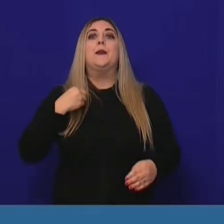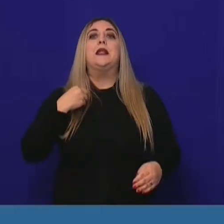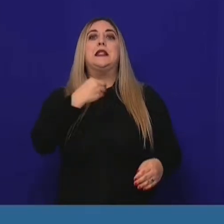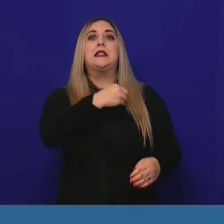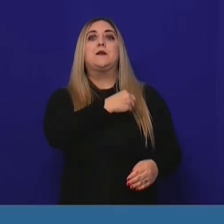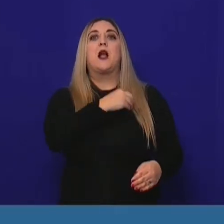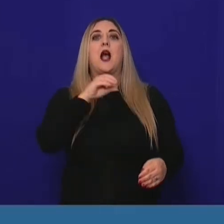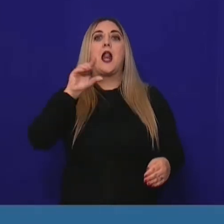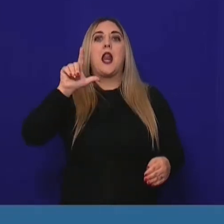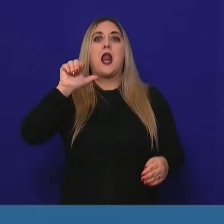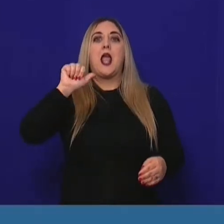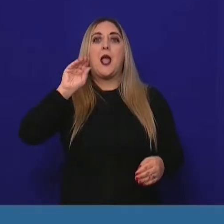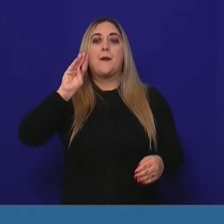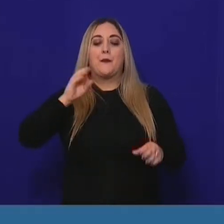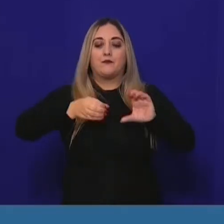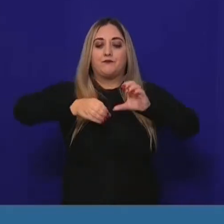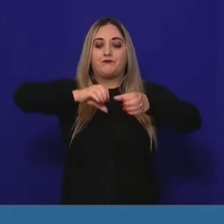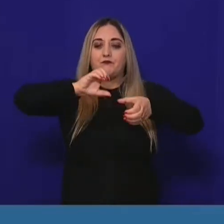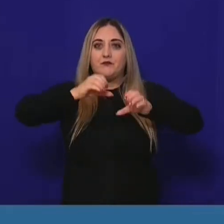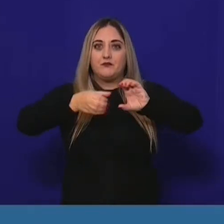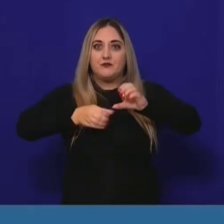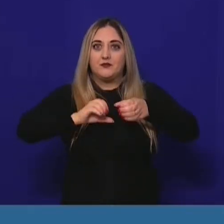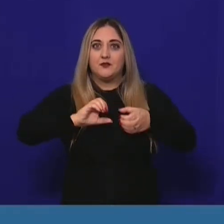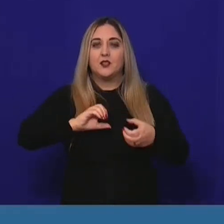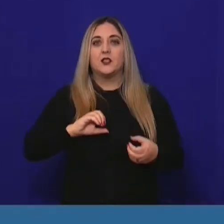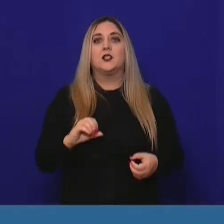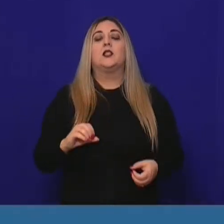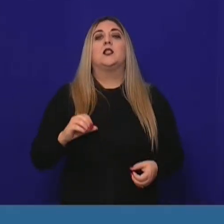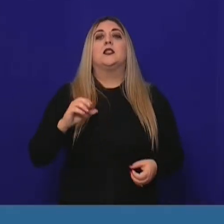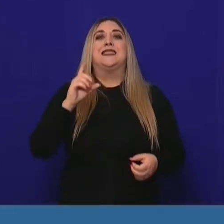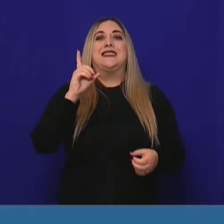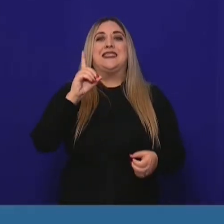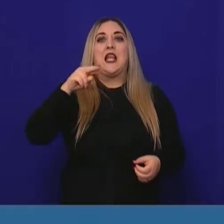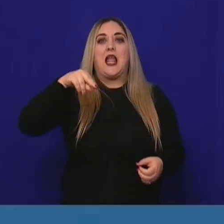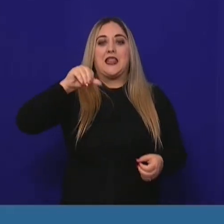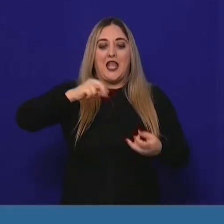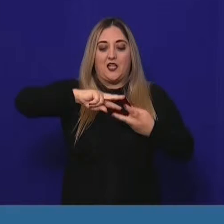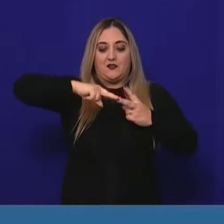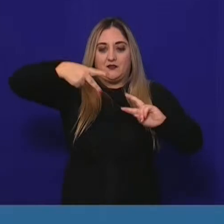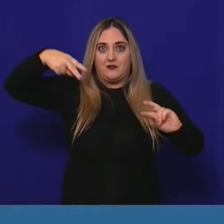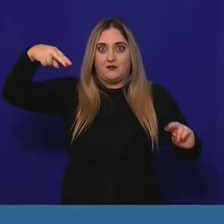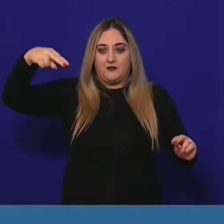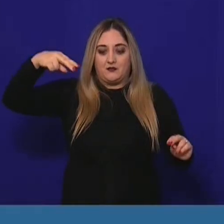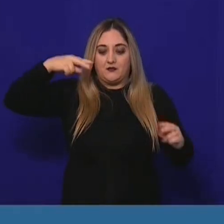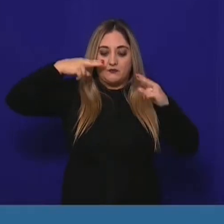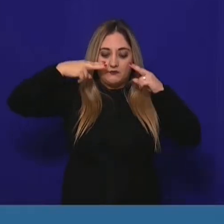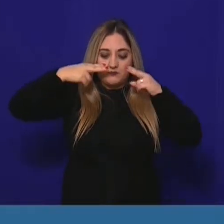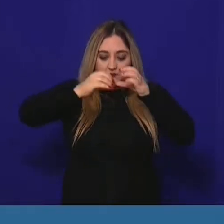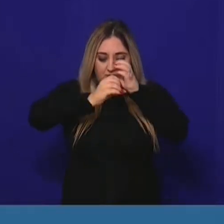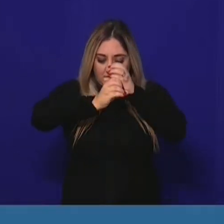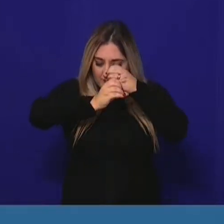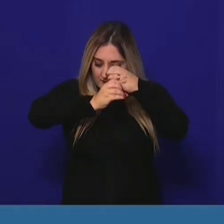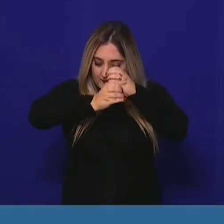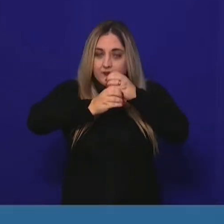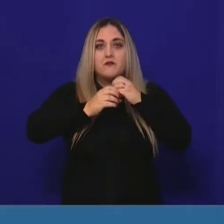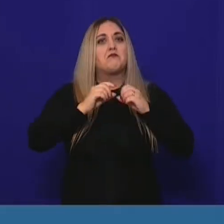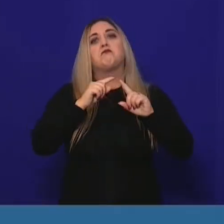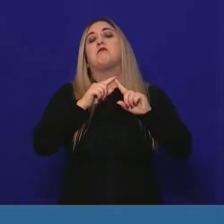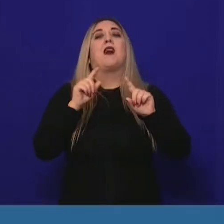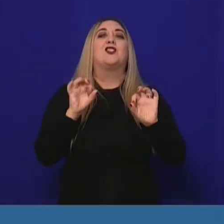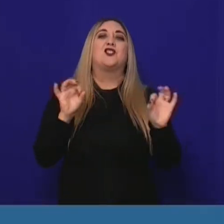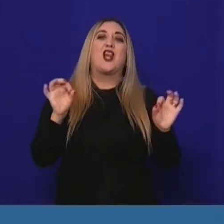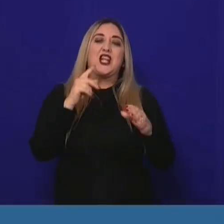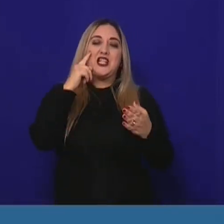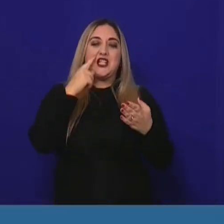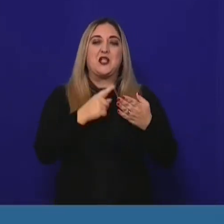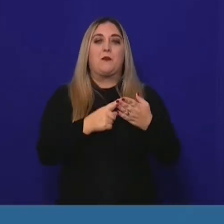li nagħmlu wkoll genetic testing ta' dawn il-viruses li aħna jkollna każijiet li huma pożittivi u sa issa għadna ma sibniex